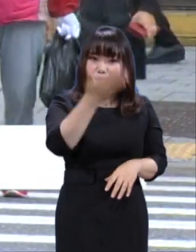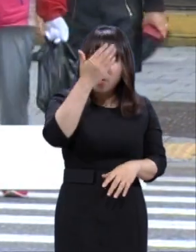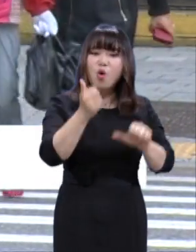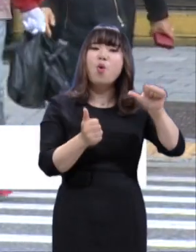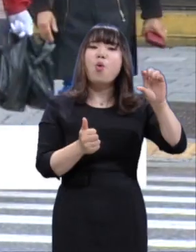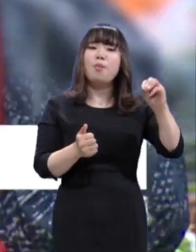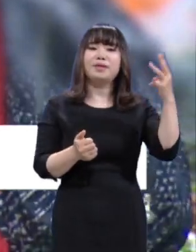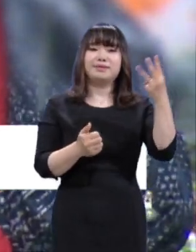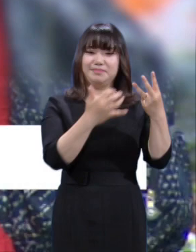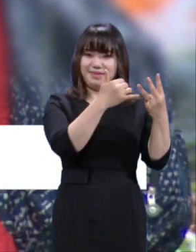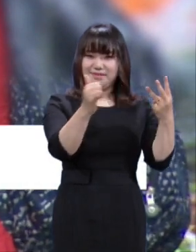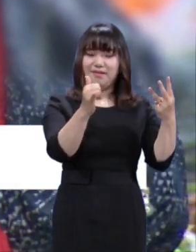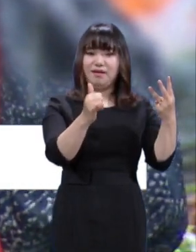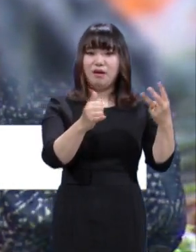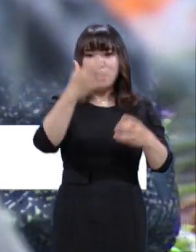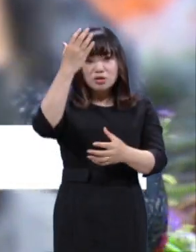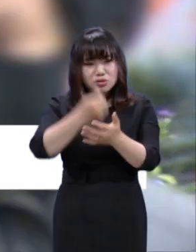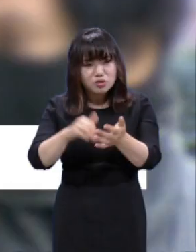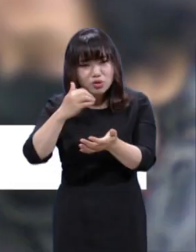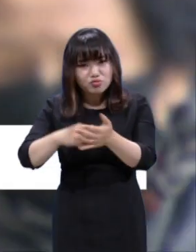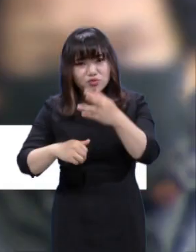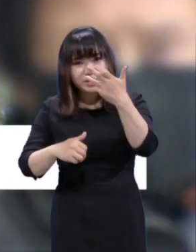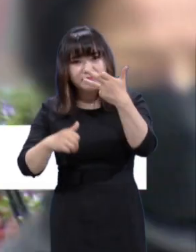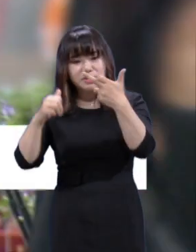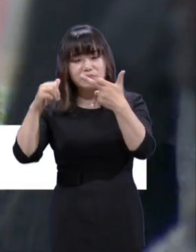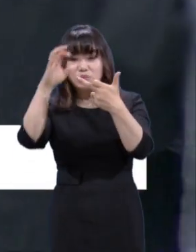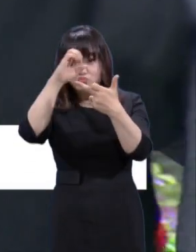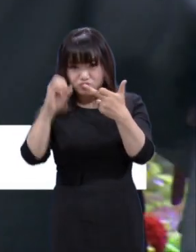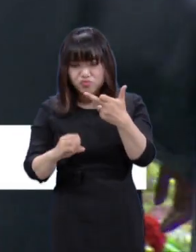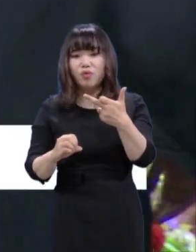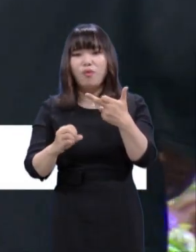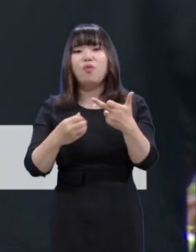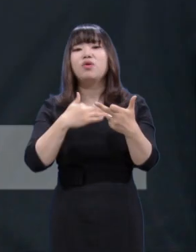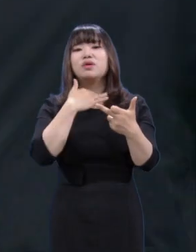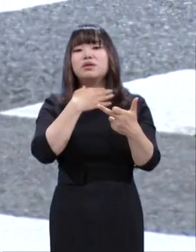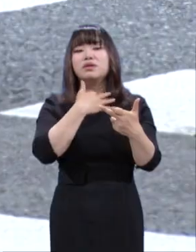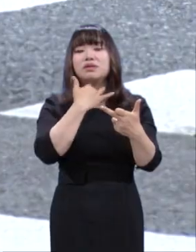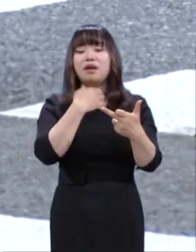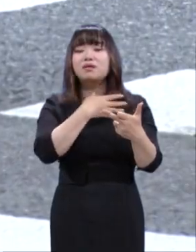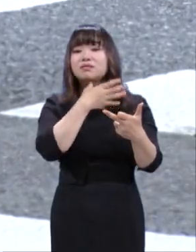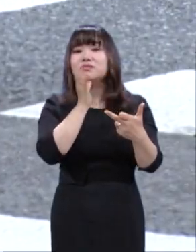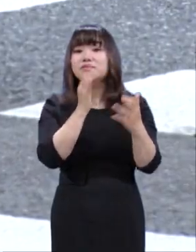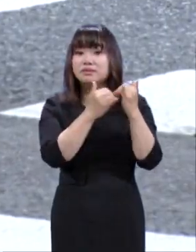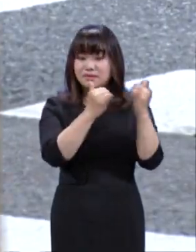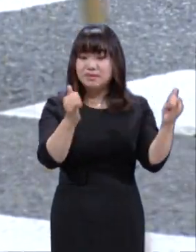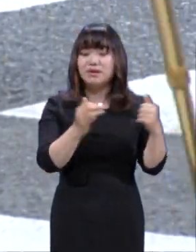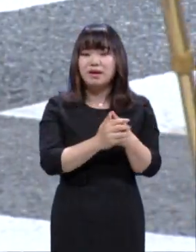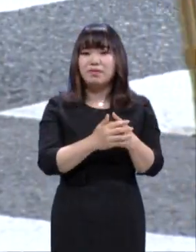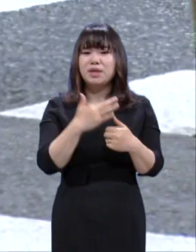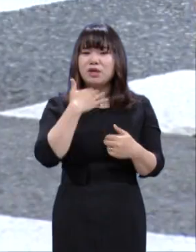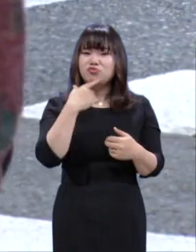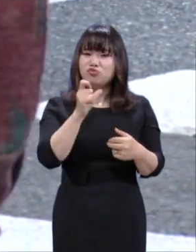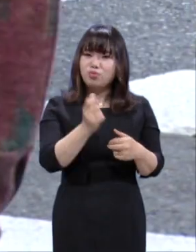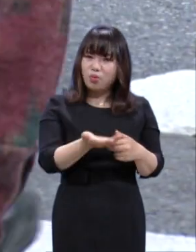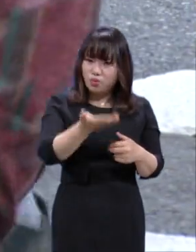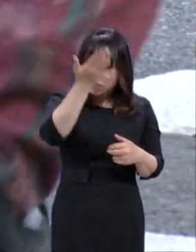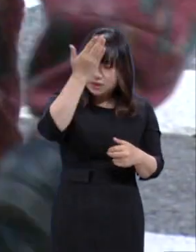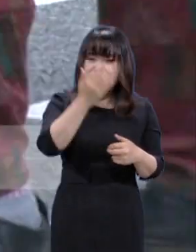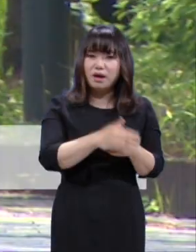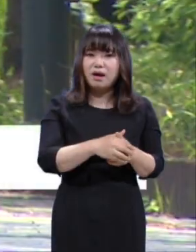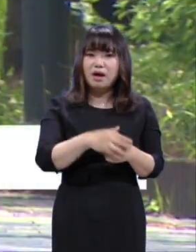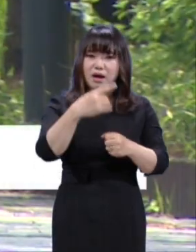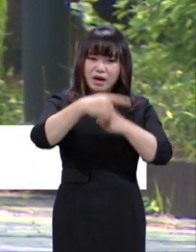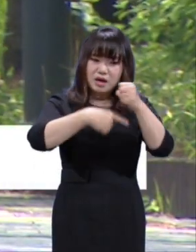5만 3천여 명으로 전체 인구의 17% 정도를 차지합니다. 이 같은 65세 이상 인구는